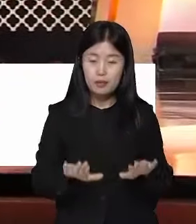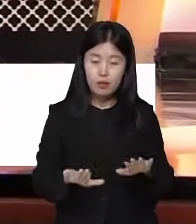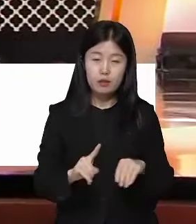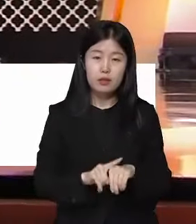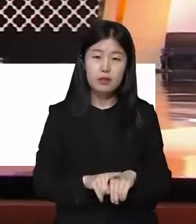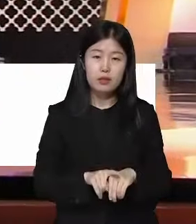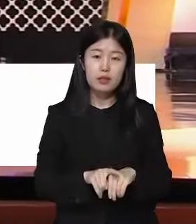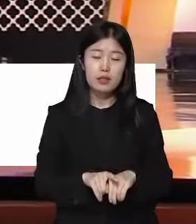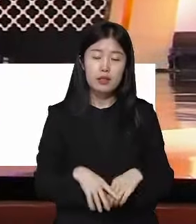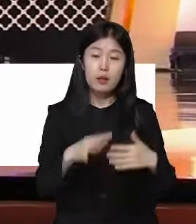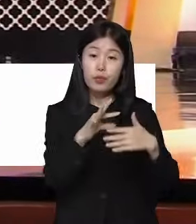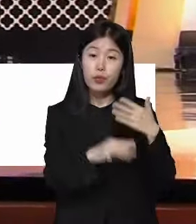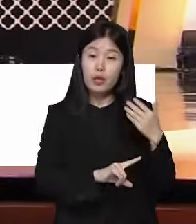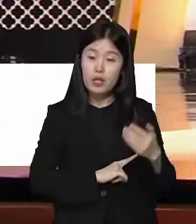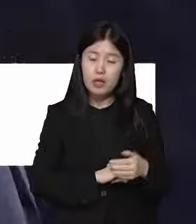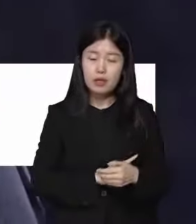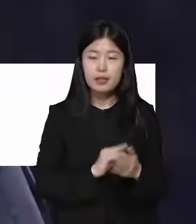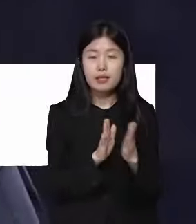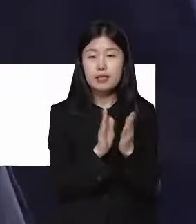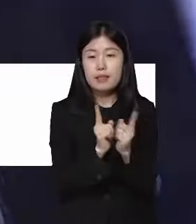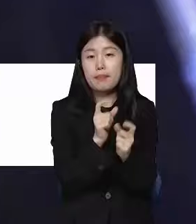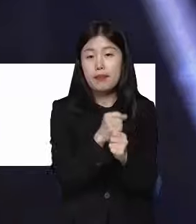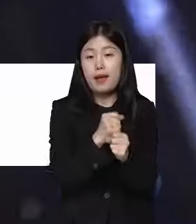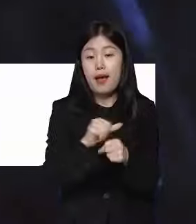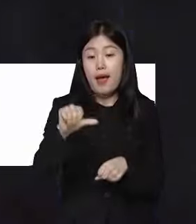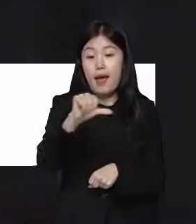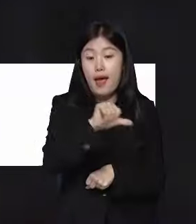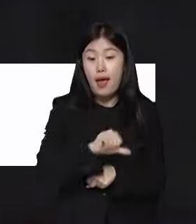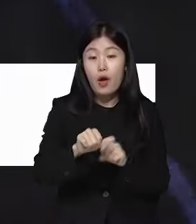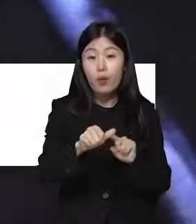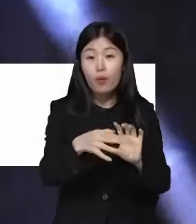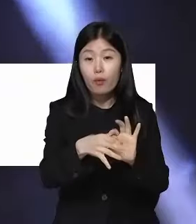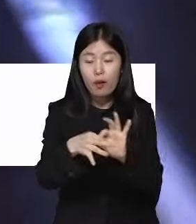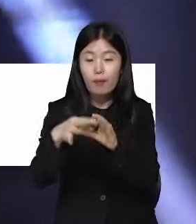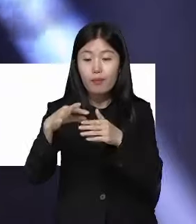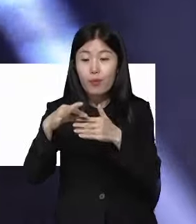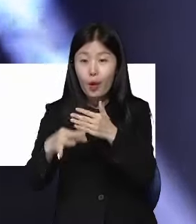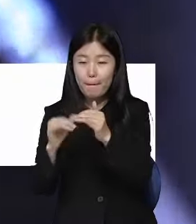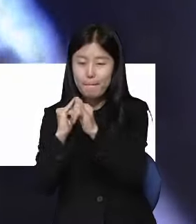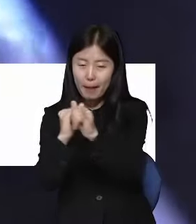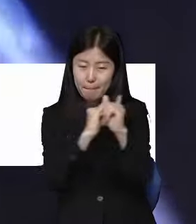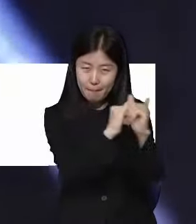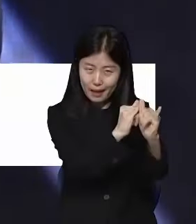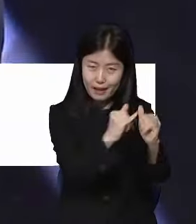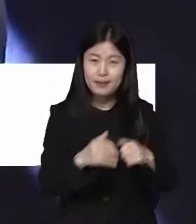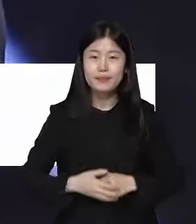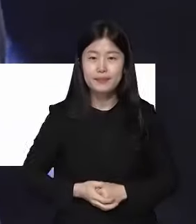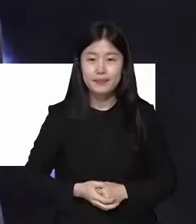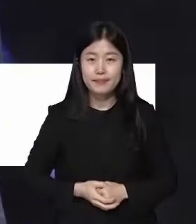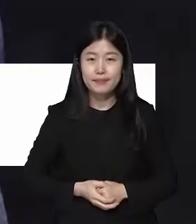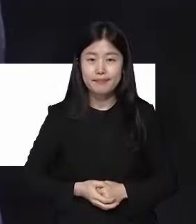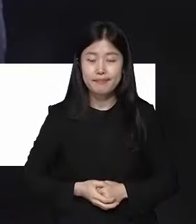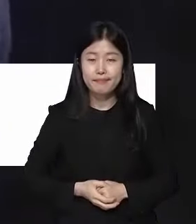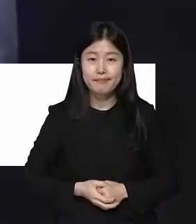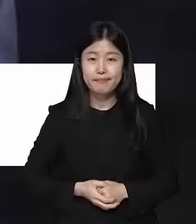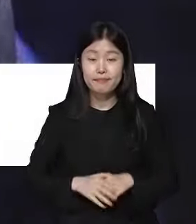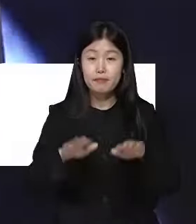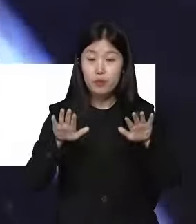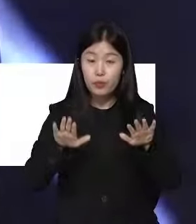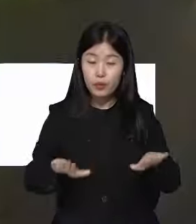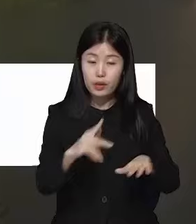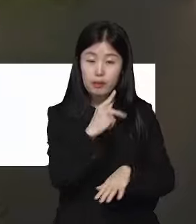다큐멘터리 핸드메이드 인 아시아로 작품상 지역교양 TV 부문에서도 수상의 영예를 안았습니다. 시상식은